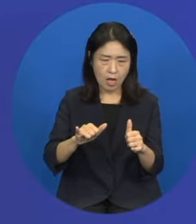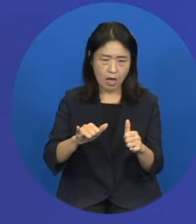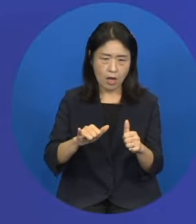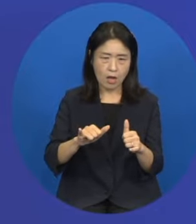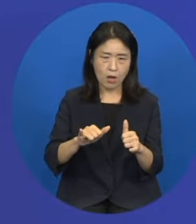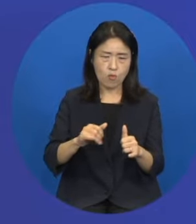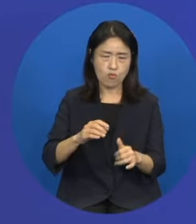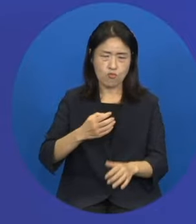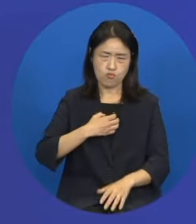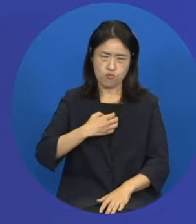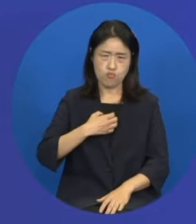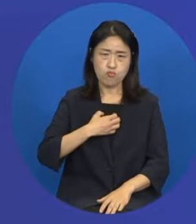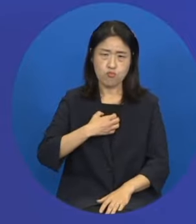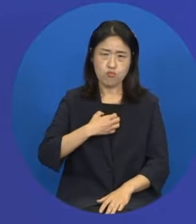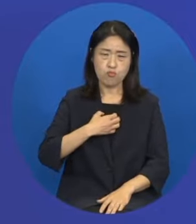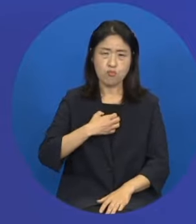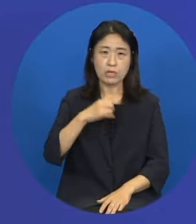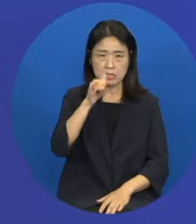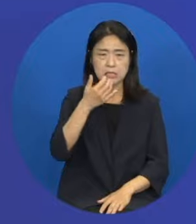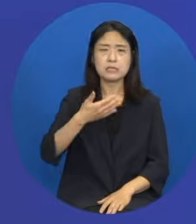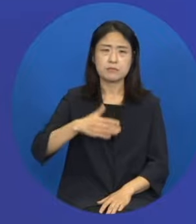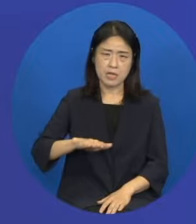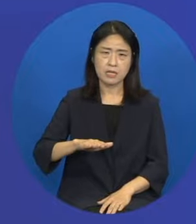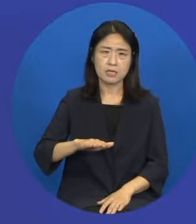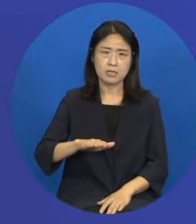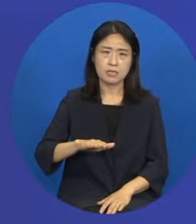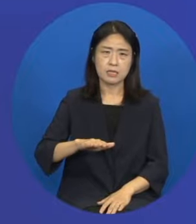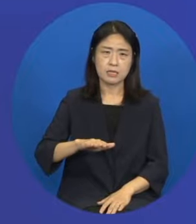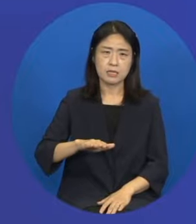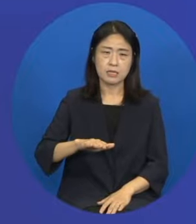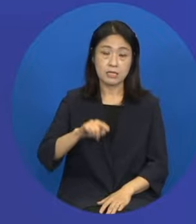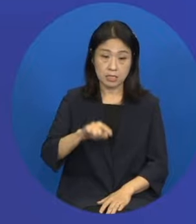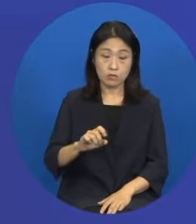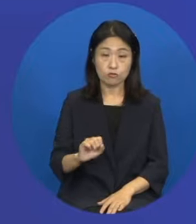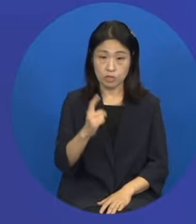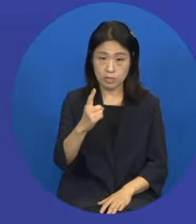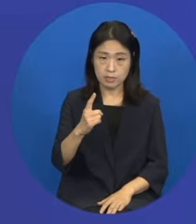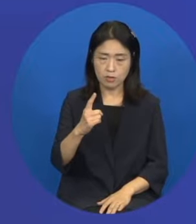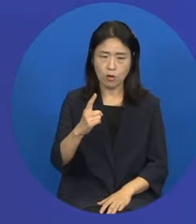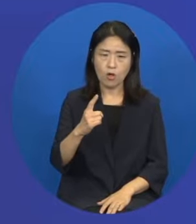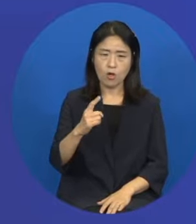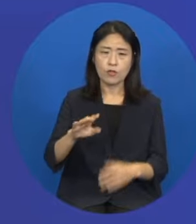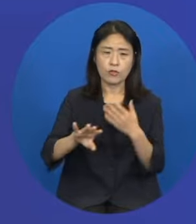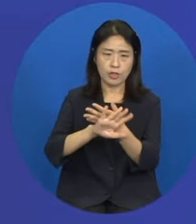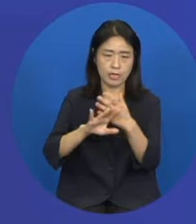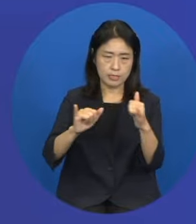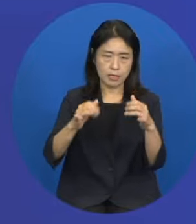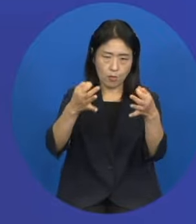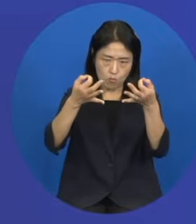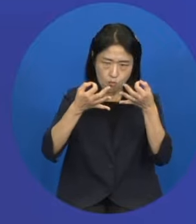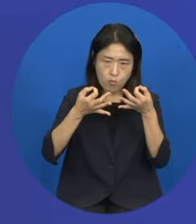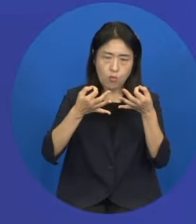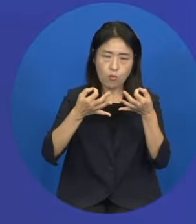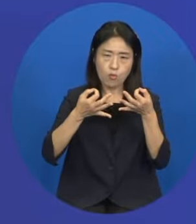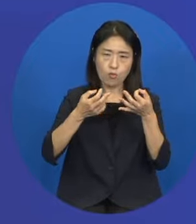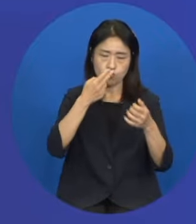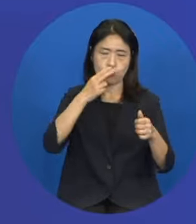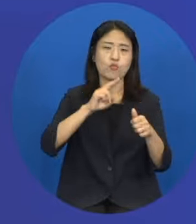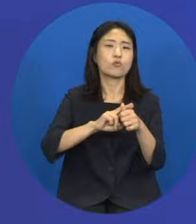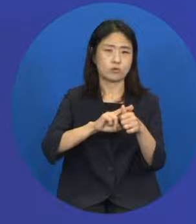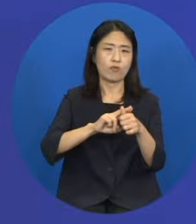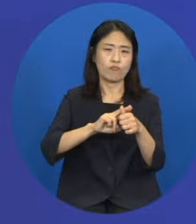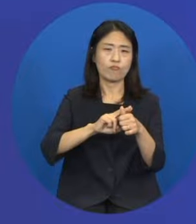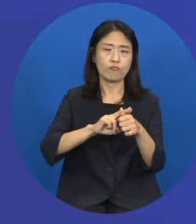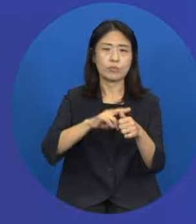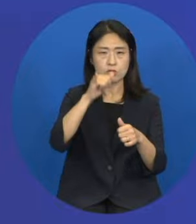향한 믿음이 견고해졌다, 이런 고백이었어요. 그러면 박해를 하는 것은 하나님을 대적하는 일이죠. 그런데